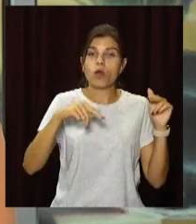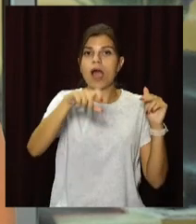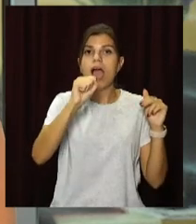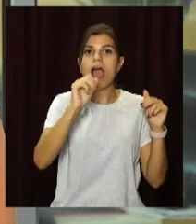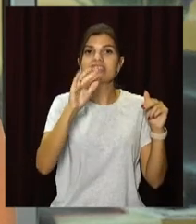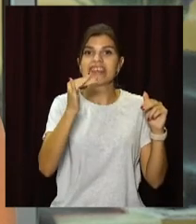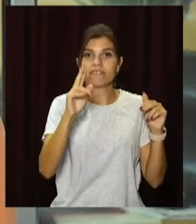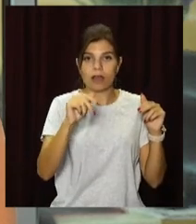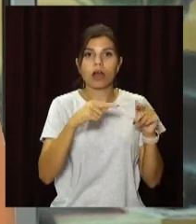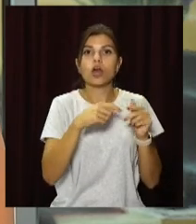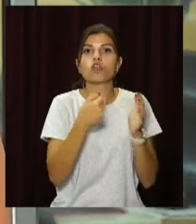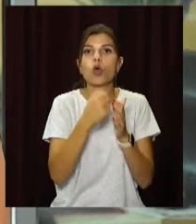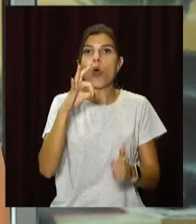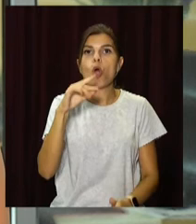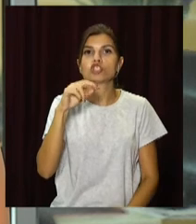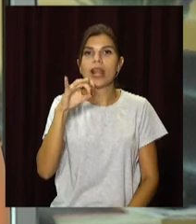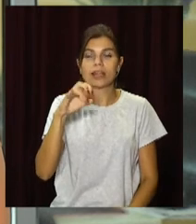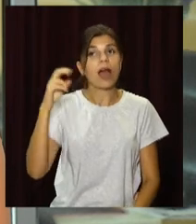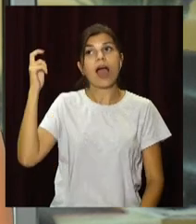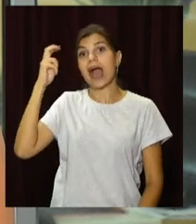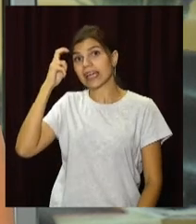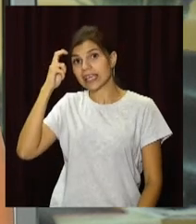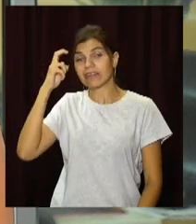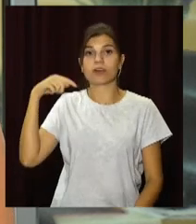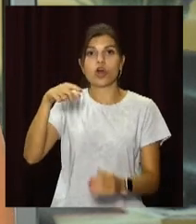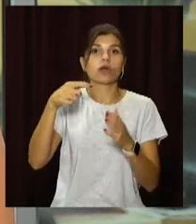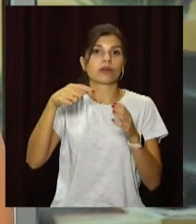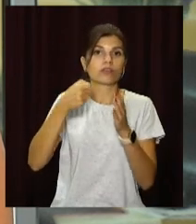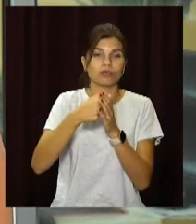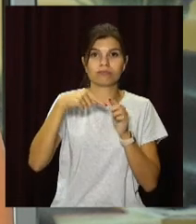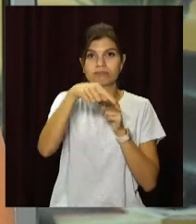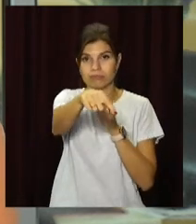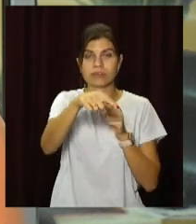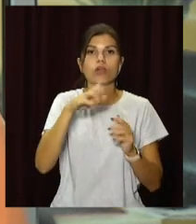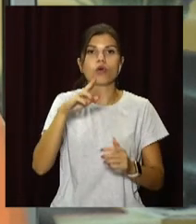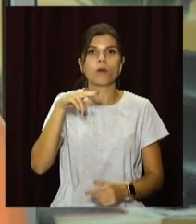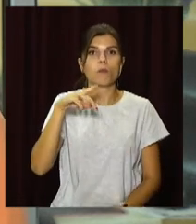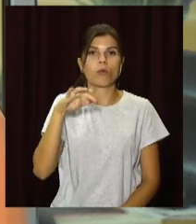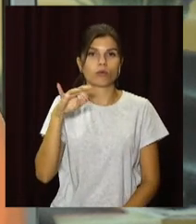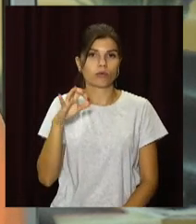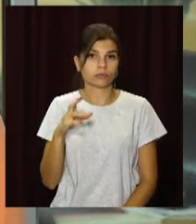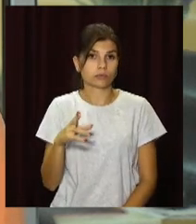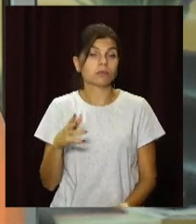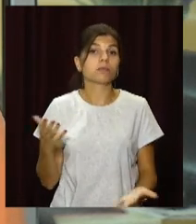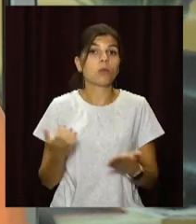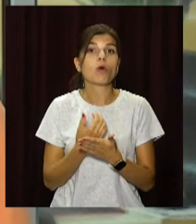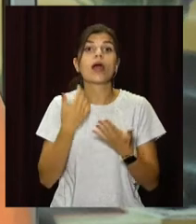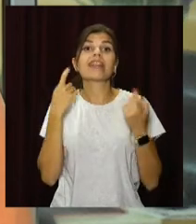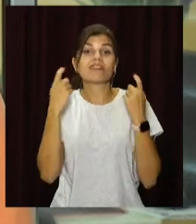до станції Очеретине, а Київ-Авдіївка – тільки до Покровська. Більше про зміни руху можна прочитати на нашому